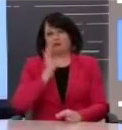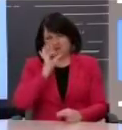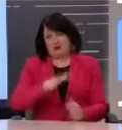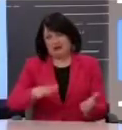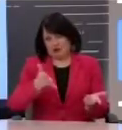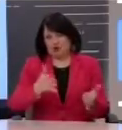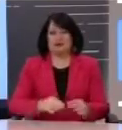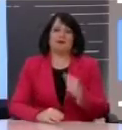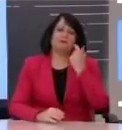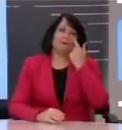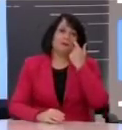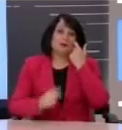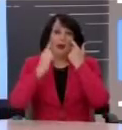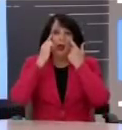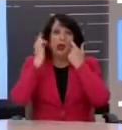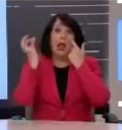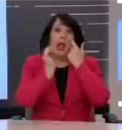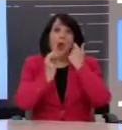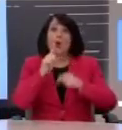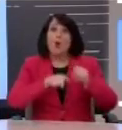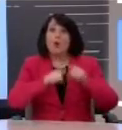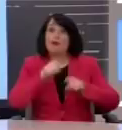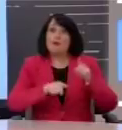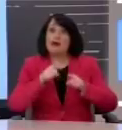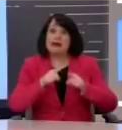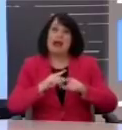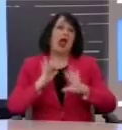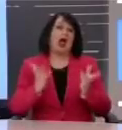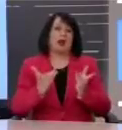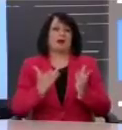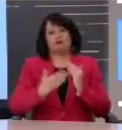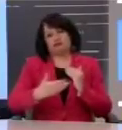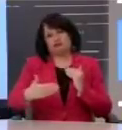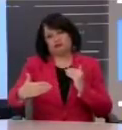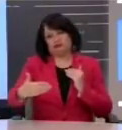Αλλά είναι λογικό για ορισμένους, αν το κριτήριο είναι οι εποχές